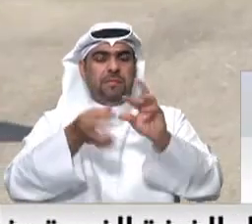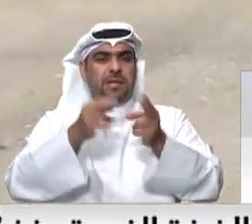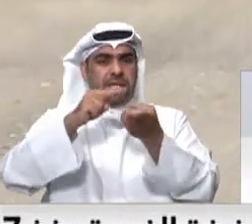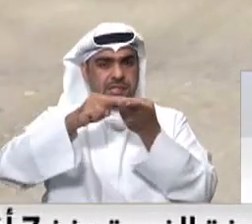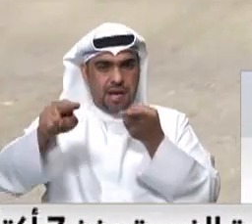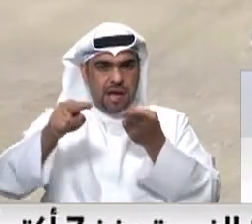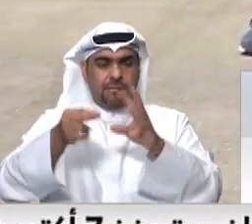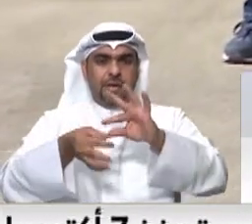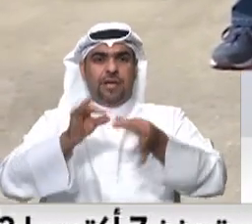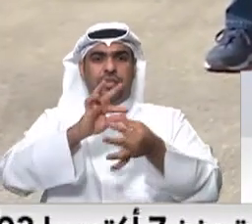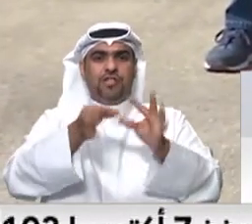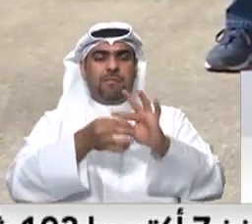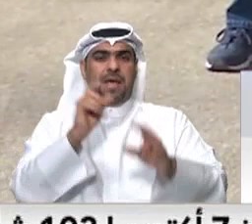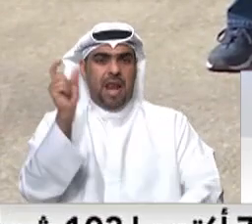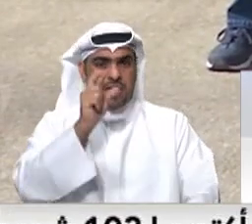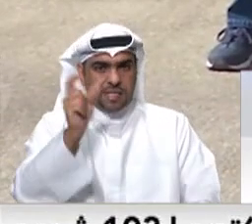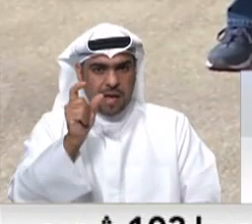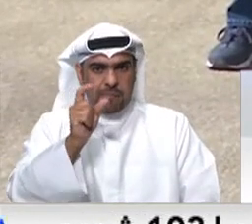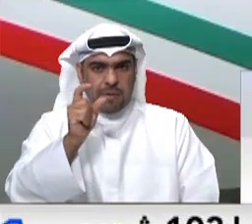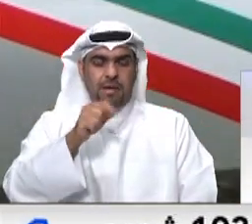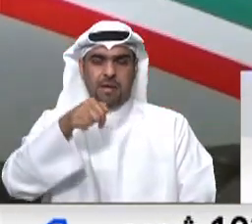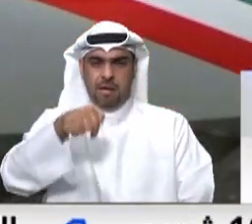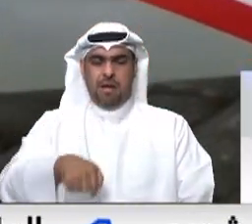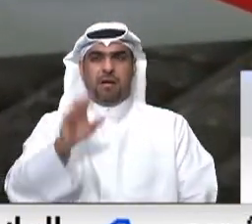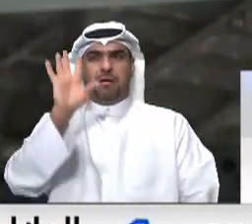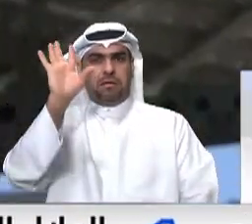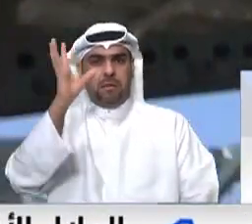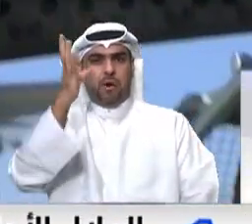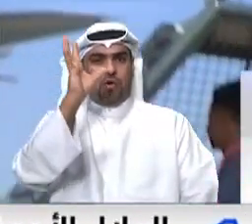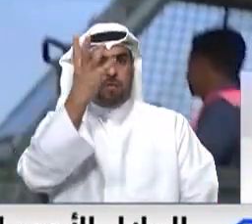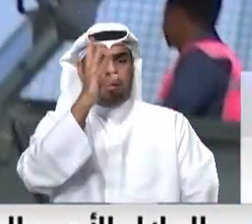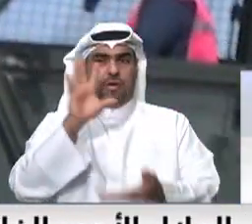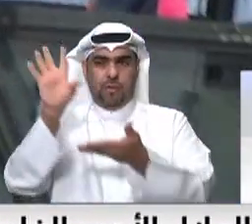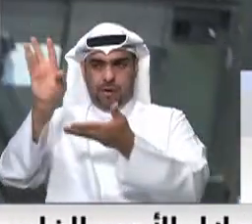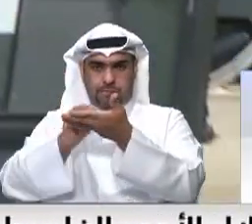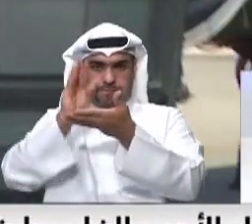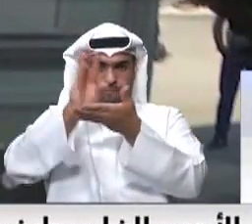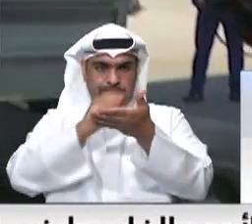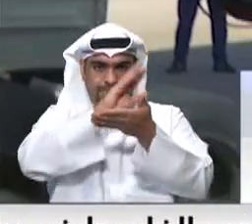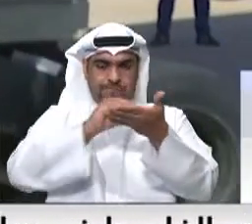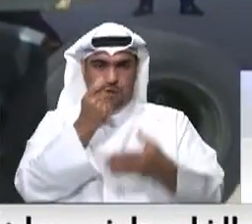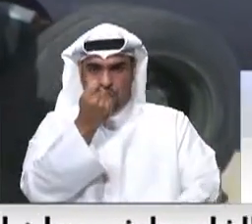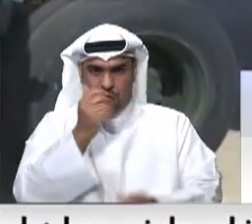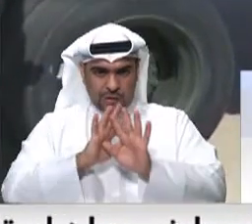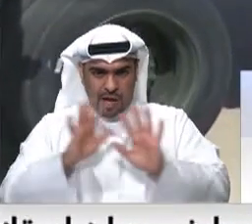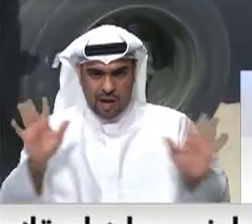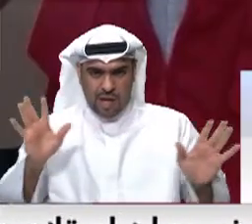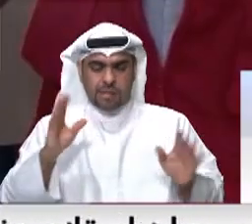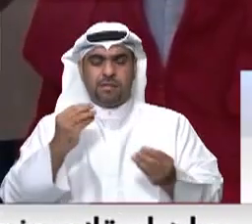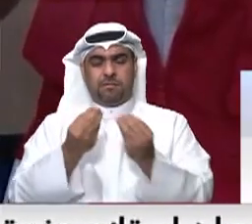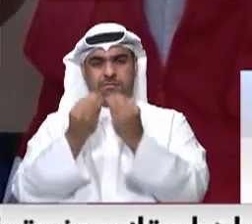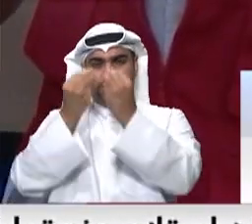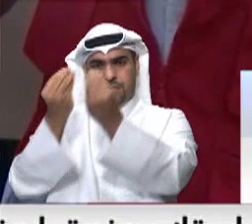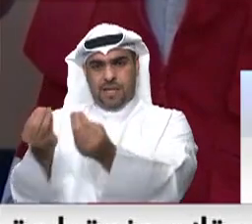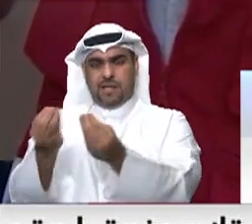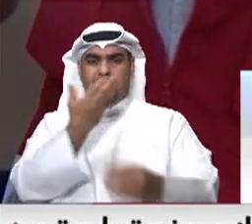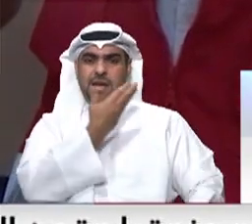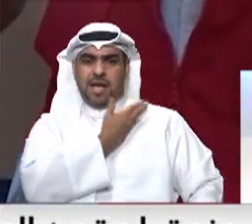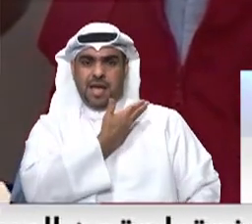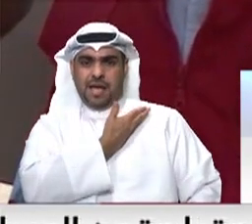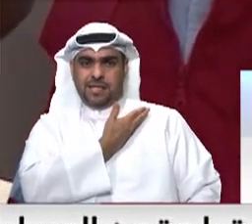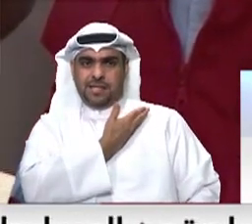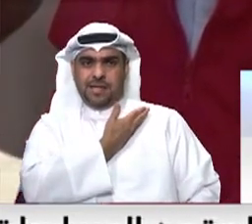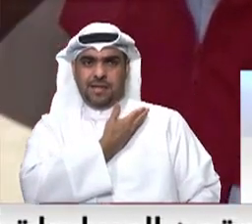المتسابقين لمساعدة وإغاثة أهل غزة الذين يواجهون إبادة ووحشية من جيش الاحتلال. وكان في استقبال